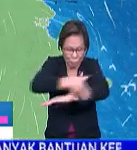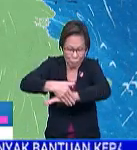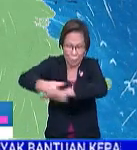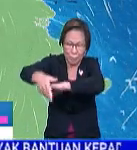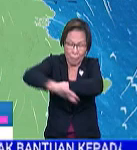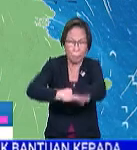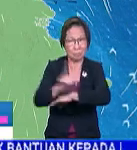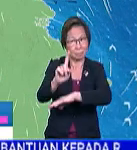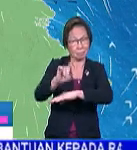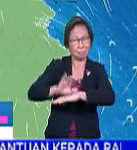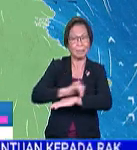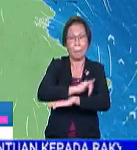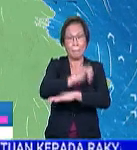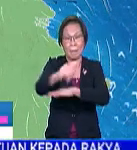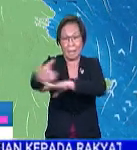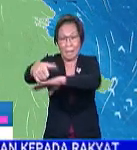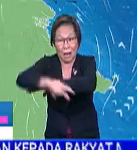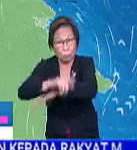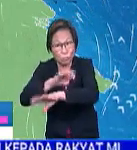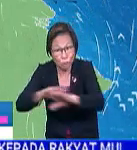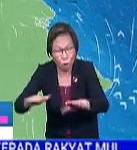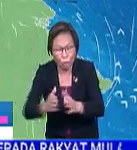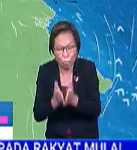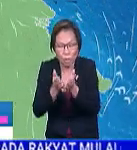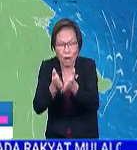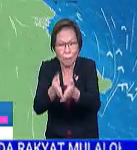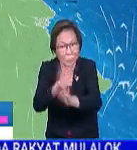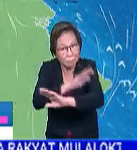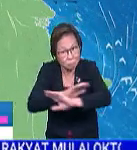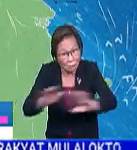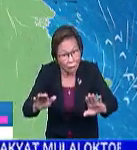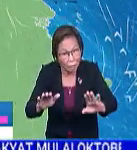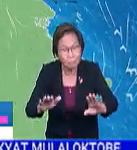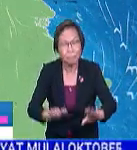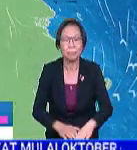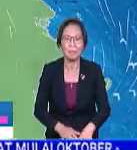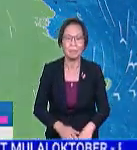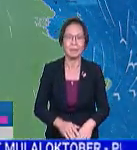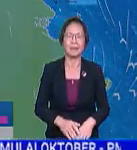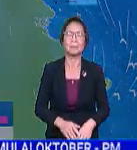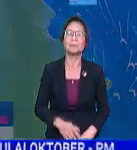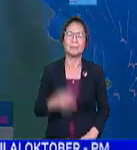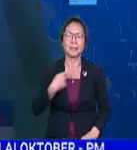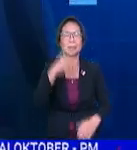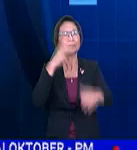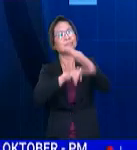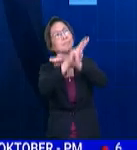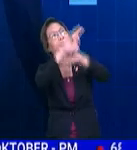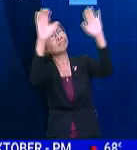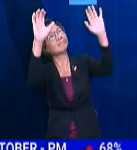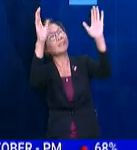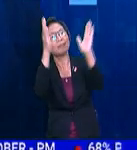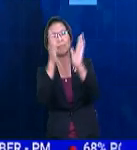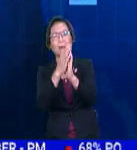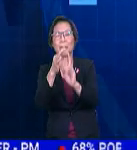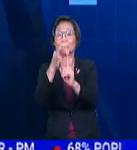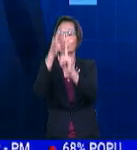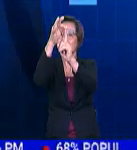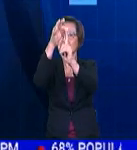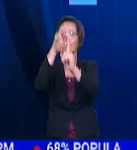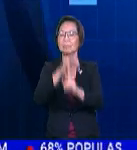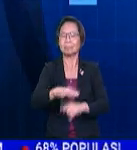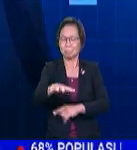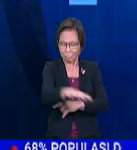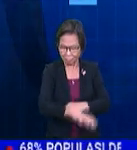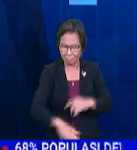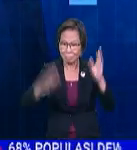daripada pergi ke laut dan dengan menggunakan kapal dan juga bot kecil. Baiklah, sebelum pisah kita lihat ramalan cuaca bagi bandar-bandar utama